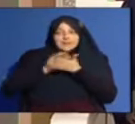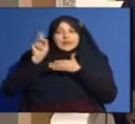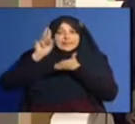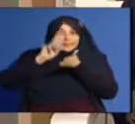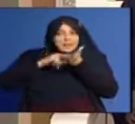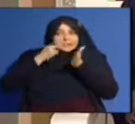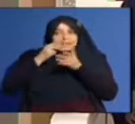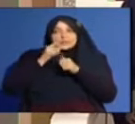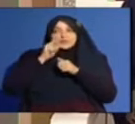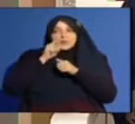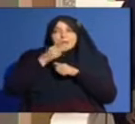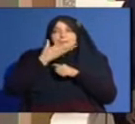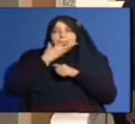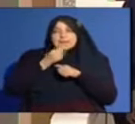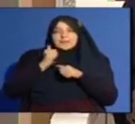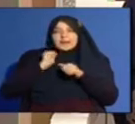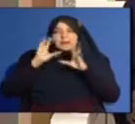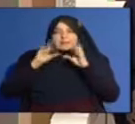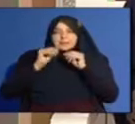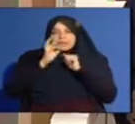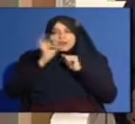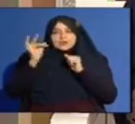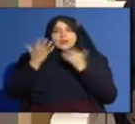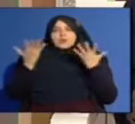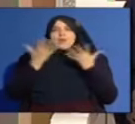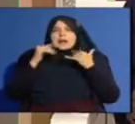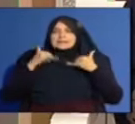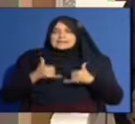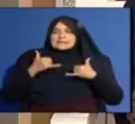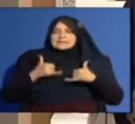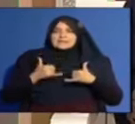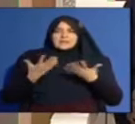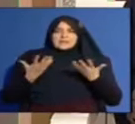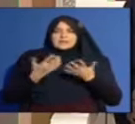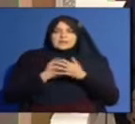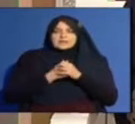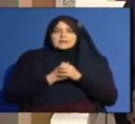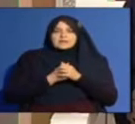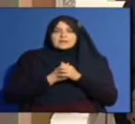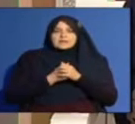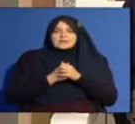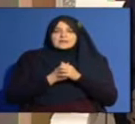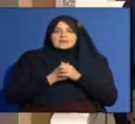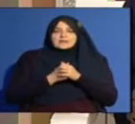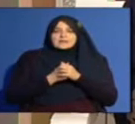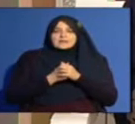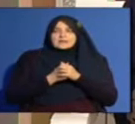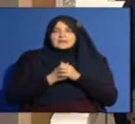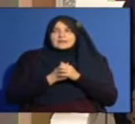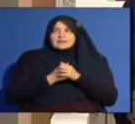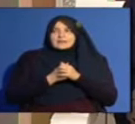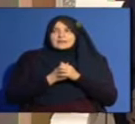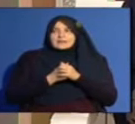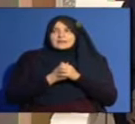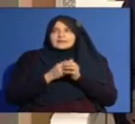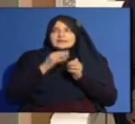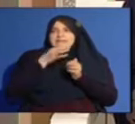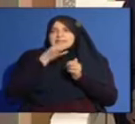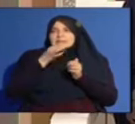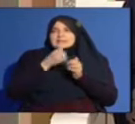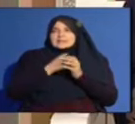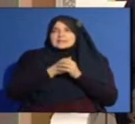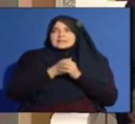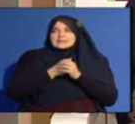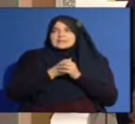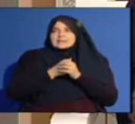لي، عجوزتك تسكن في فرنسا، واش عندها هنا في الجزائر؟ عندها بنها برك اللي مزوجة بها، أنا هنا برك واحد عندها في